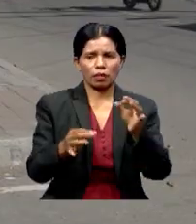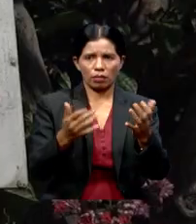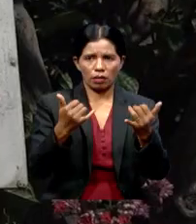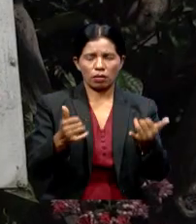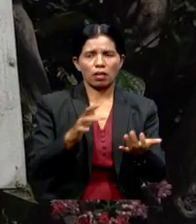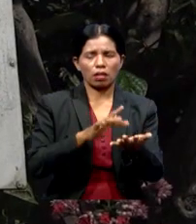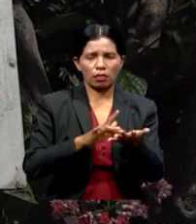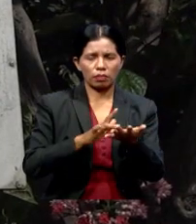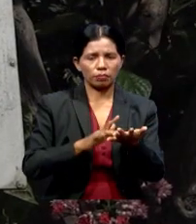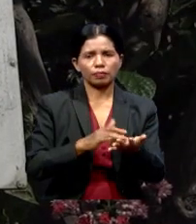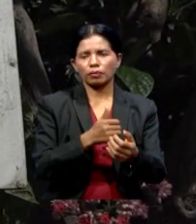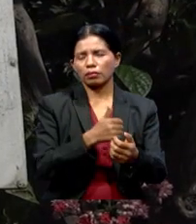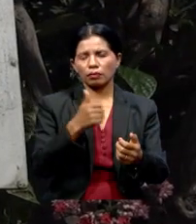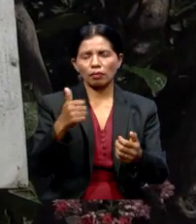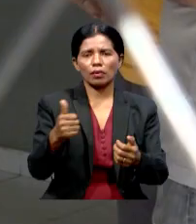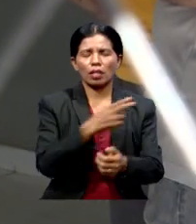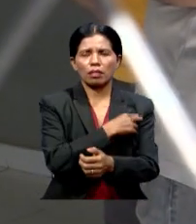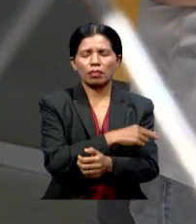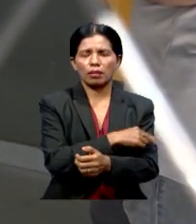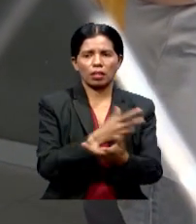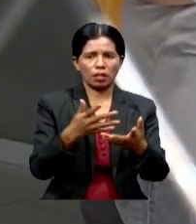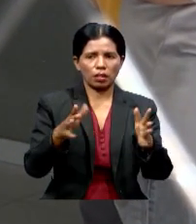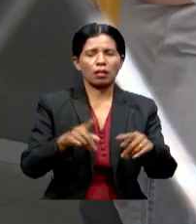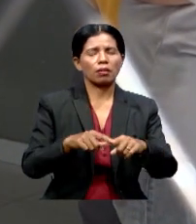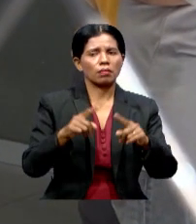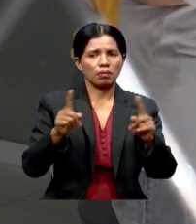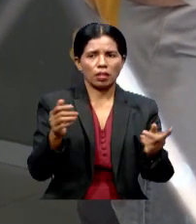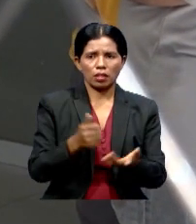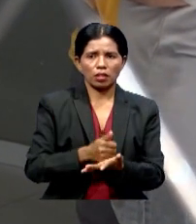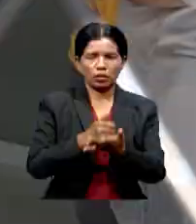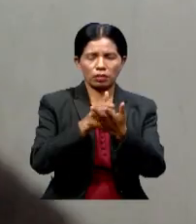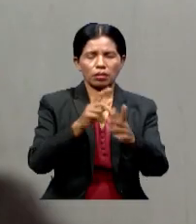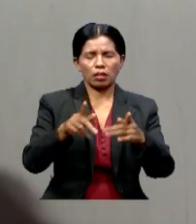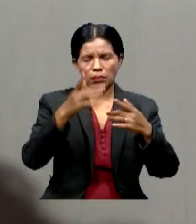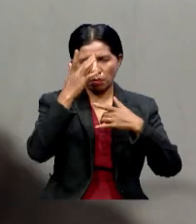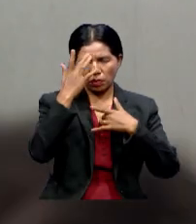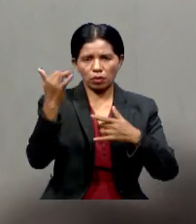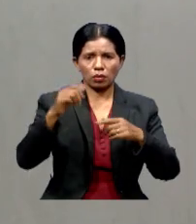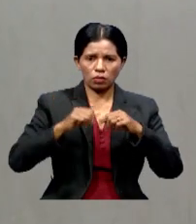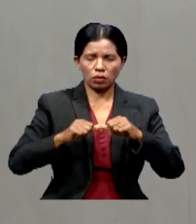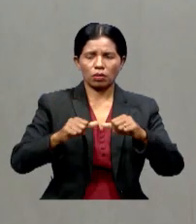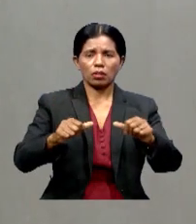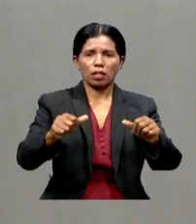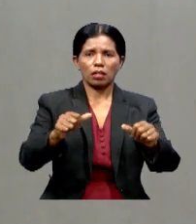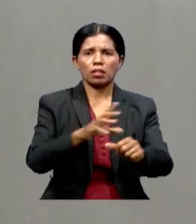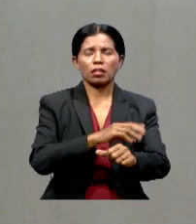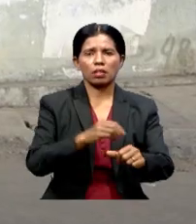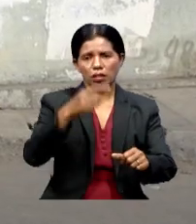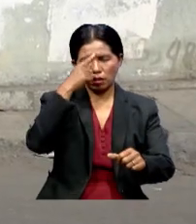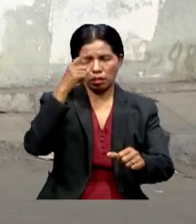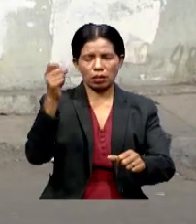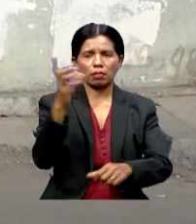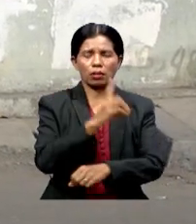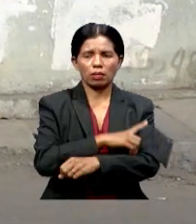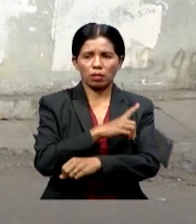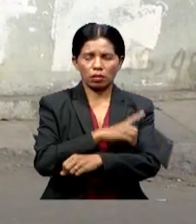stok ai moruk balung ia sentro saudi mamuk mai be atendimentu ba paciente sira continua lau normal tamba